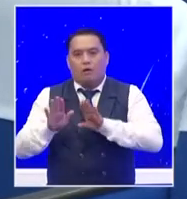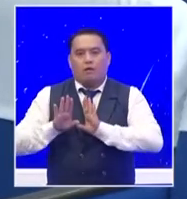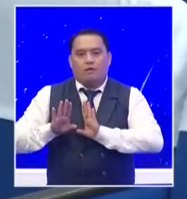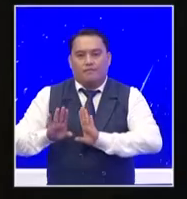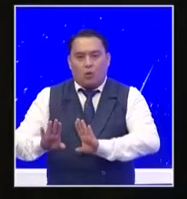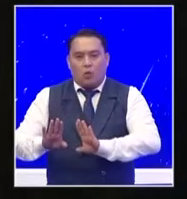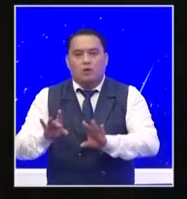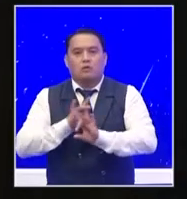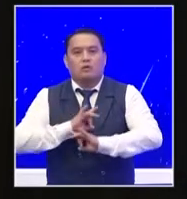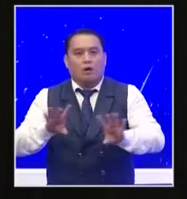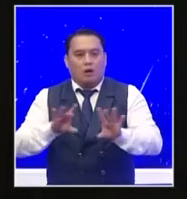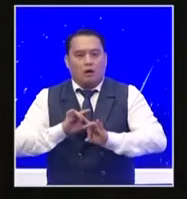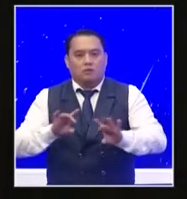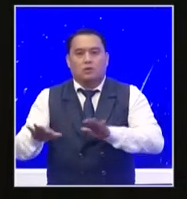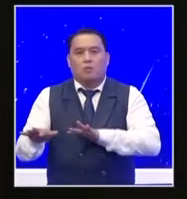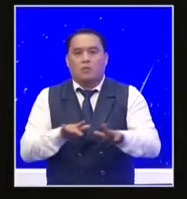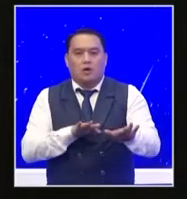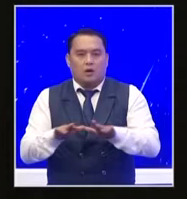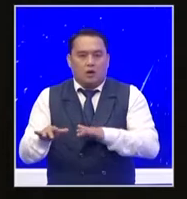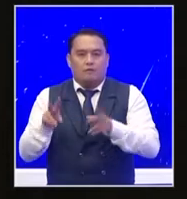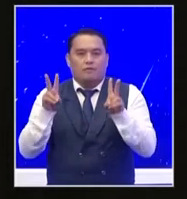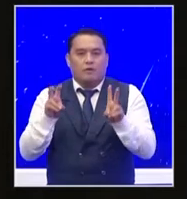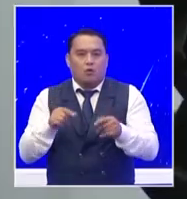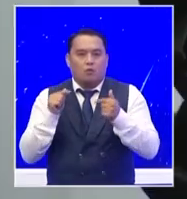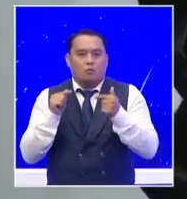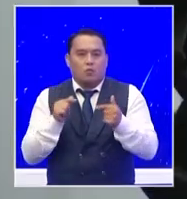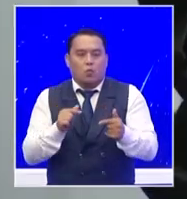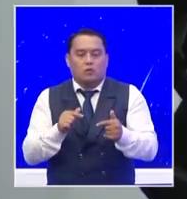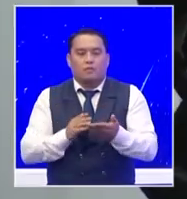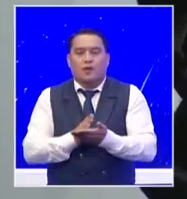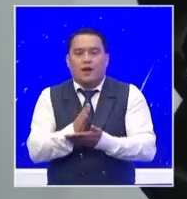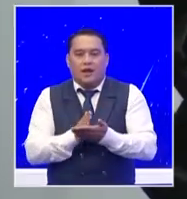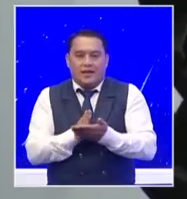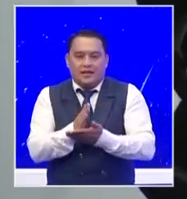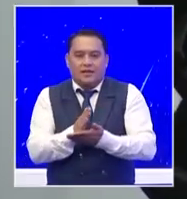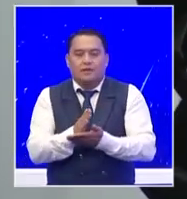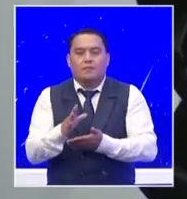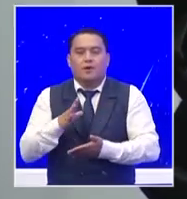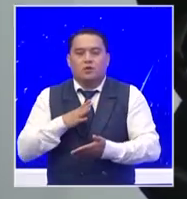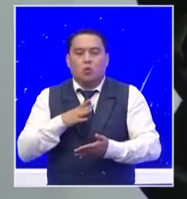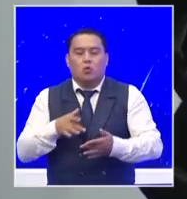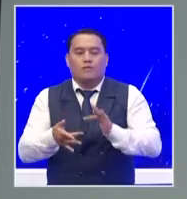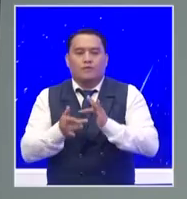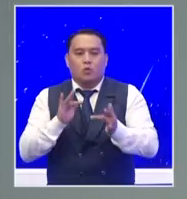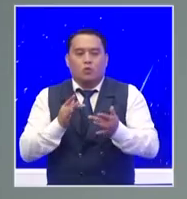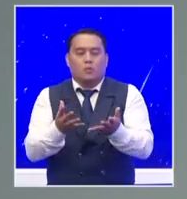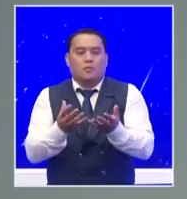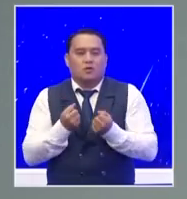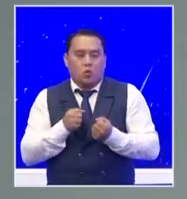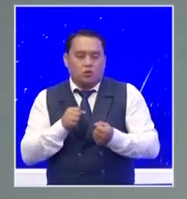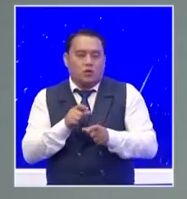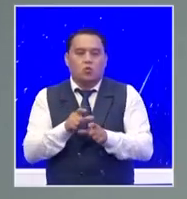Айжан Назарбаева рассказала о мероприятиях, проводимых в рамках антикоррупционной политики. Затем состоялся онлайн-прием граждан. Жители